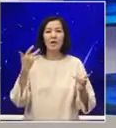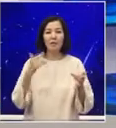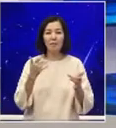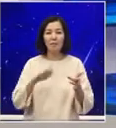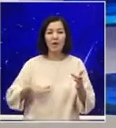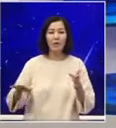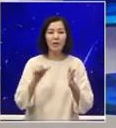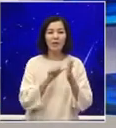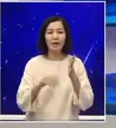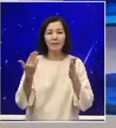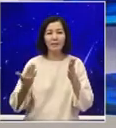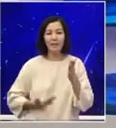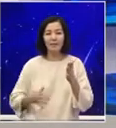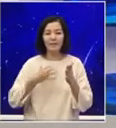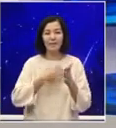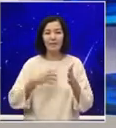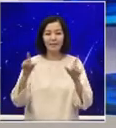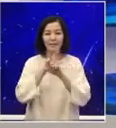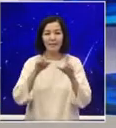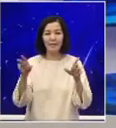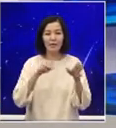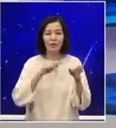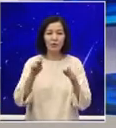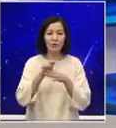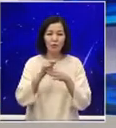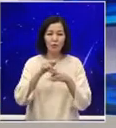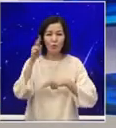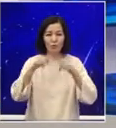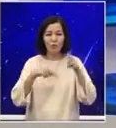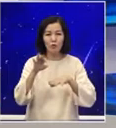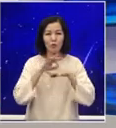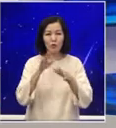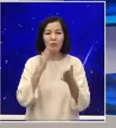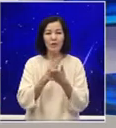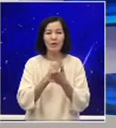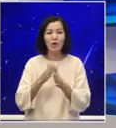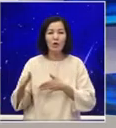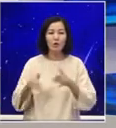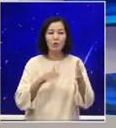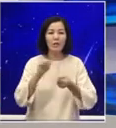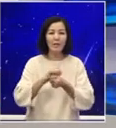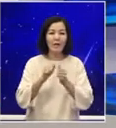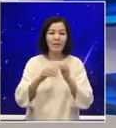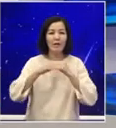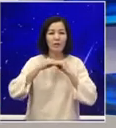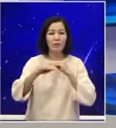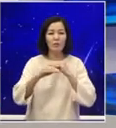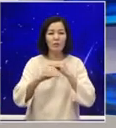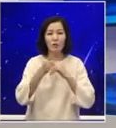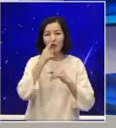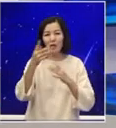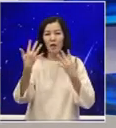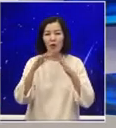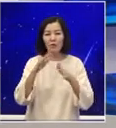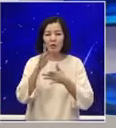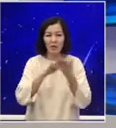Жамбыл ауданының алпыс әлеуметтік маңызды нысанда жөндеу жұмыстары мен құрылыс жұмыстары жүргізіліп жатыр. Жолдарға асфальт төсеу тіпті шалғай ауылдарда